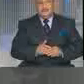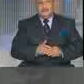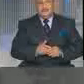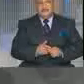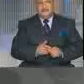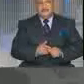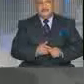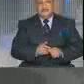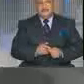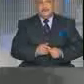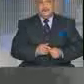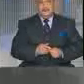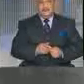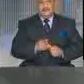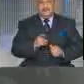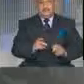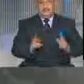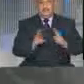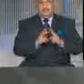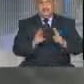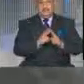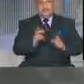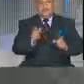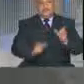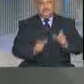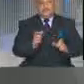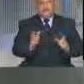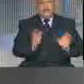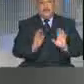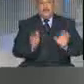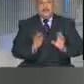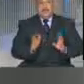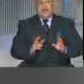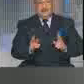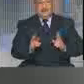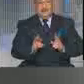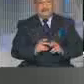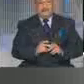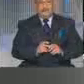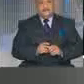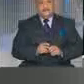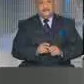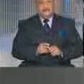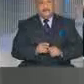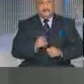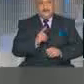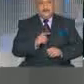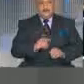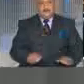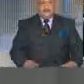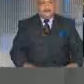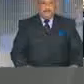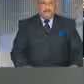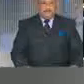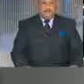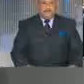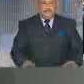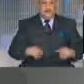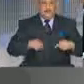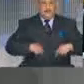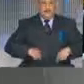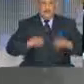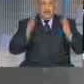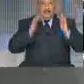استراتيجية بالتعاون مع وزارة السياحة لترويج التراث المادي واللامادي بالجهة. ثم خطة كاملة في